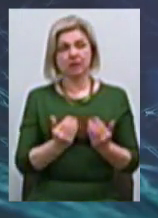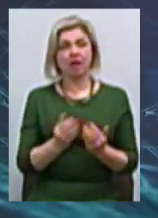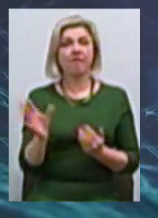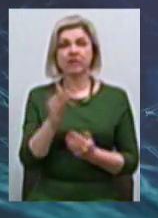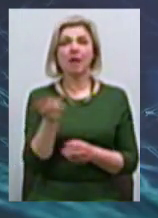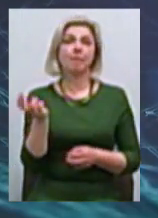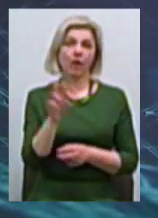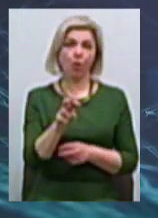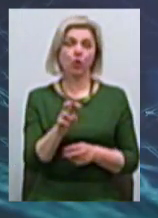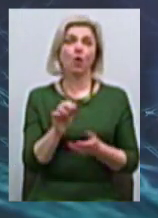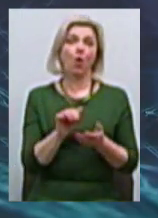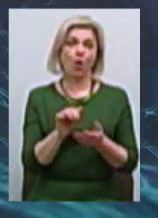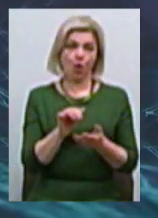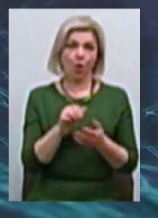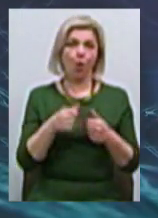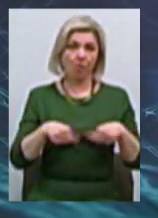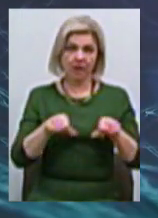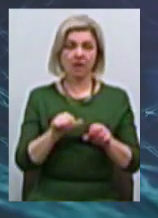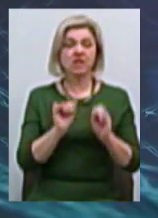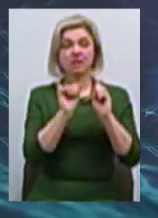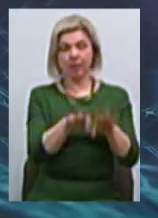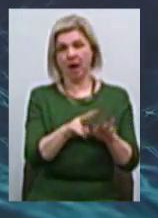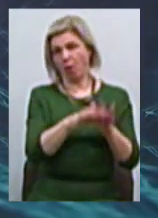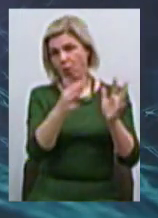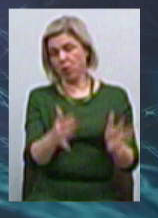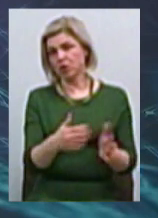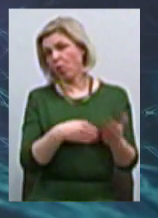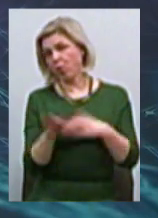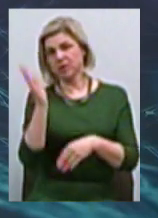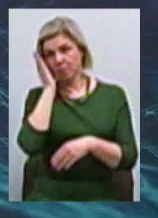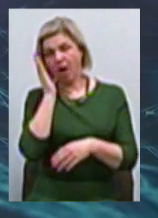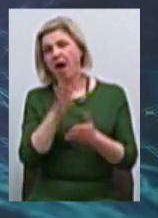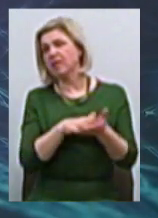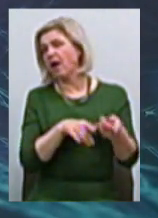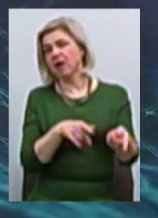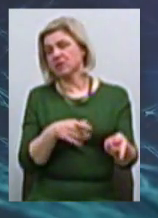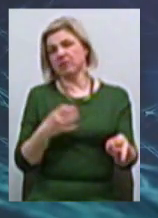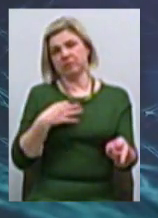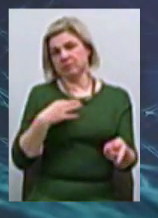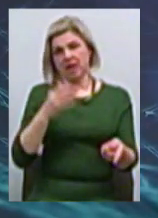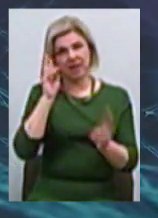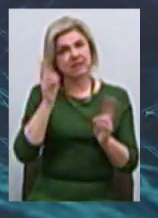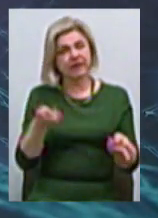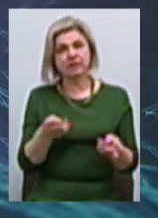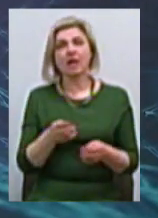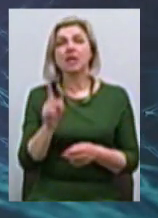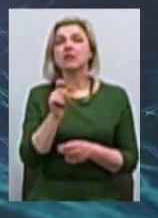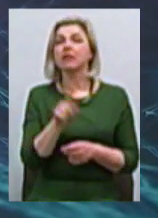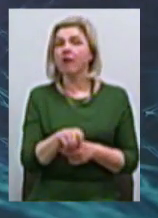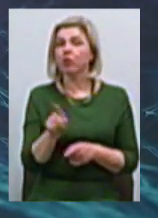приходят комиссии, сбрасывают в одну кучу и идут спать. Да? А дальше что с ними происходит, неизвестно. То есть именно из-за того, что